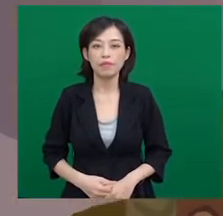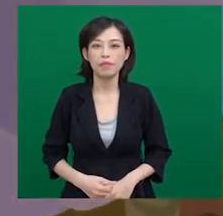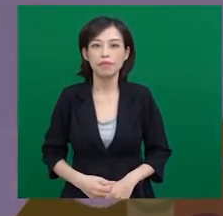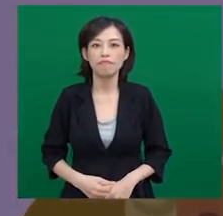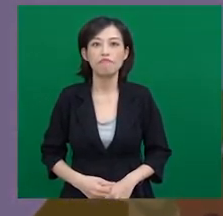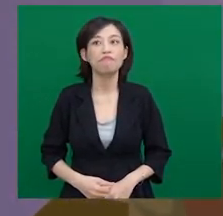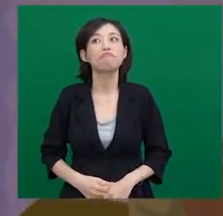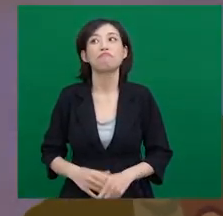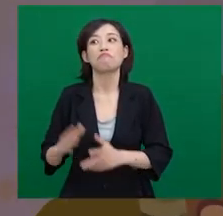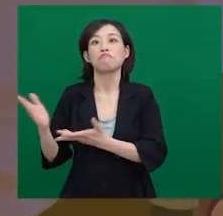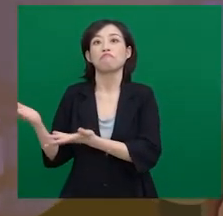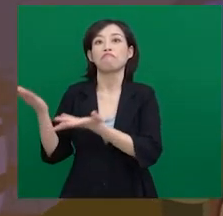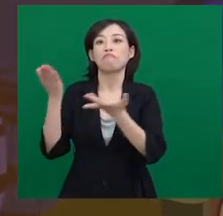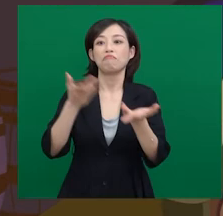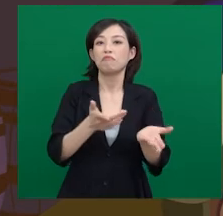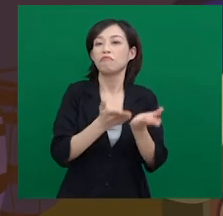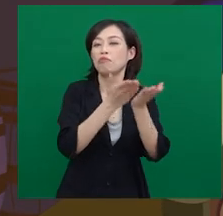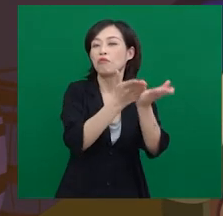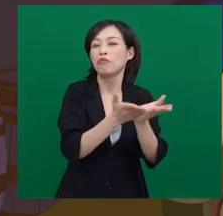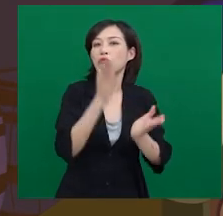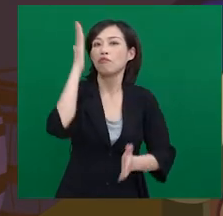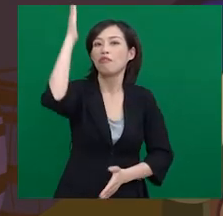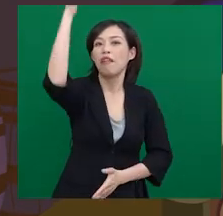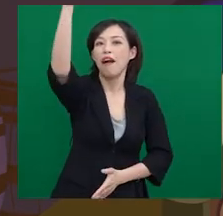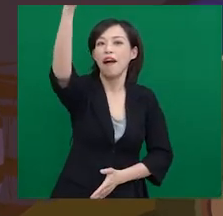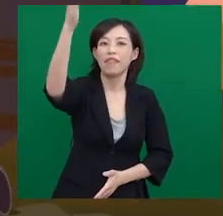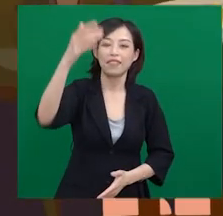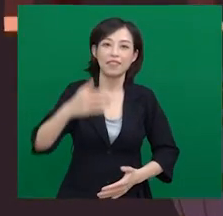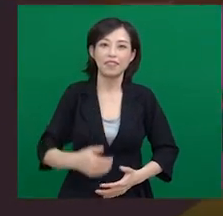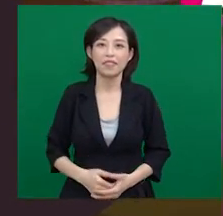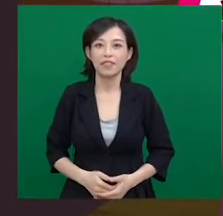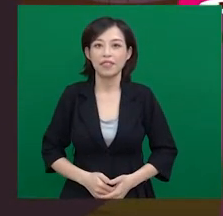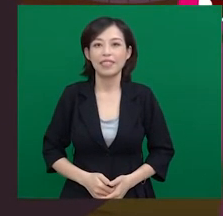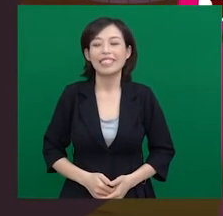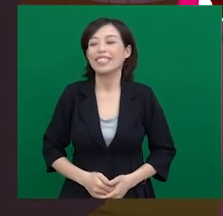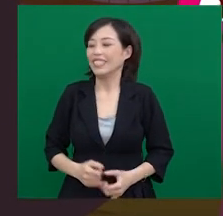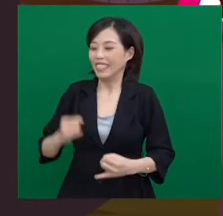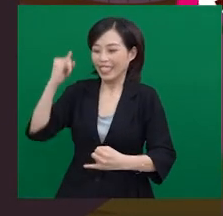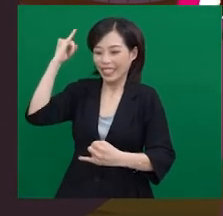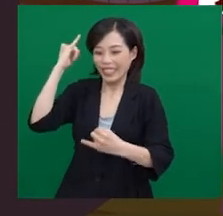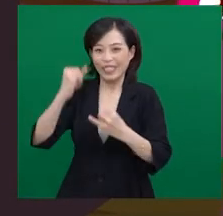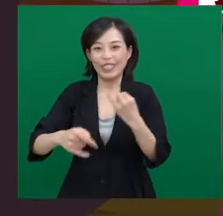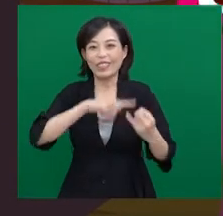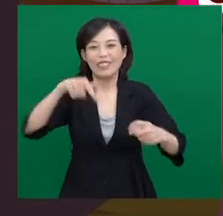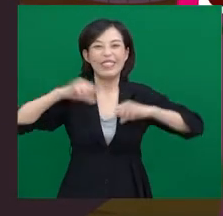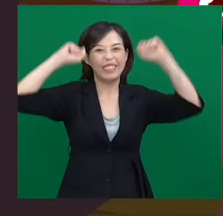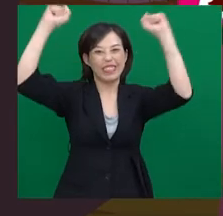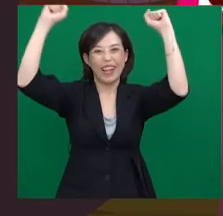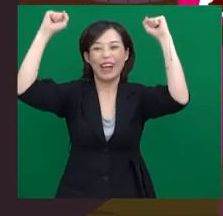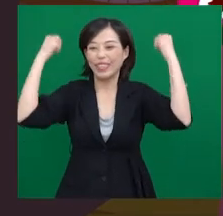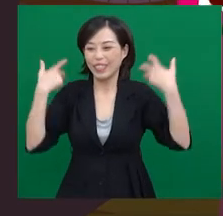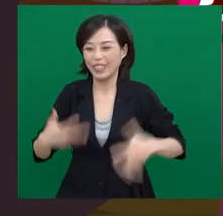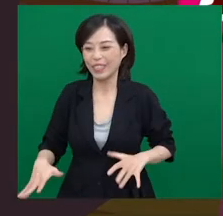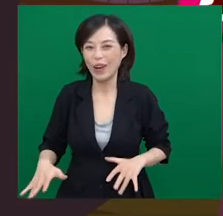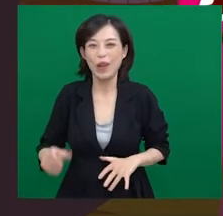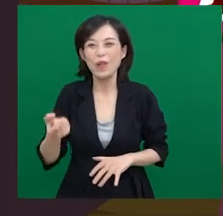Chào mừng quý vị đã lên con thuyền tương lai. Cuối cùng thì chúng ta cũng đã chiến thắng. Không